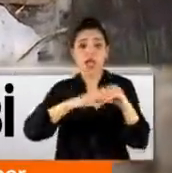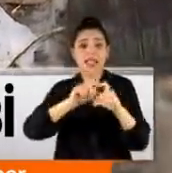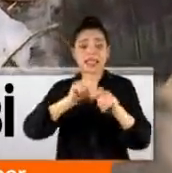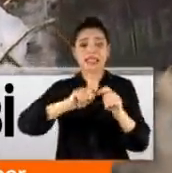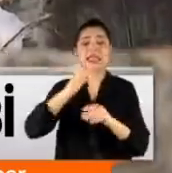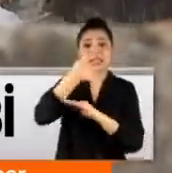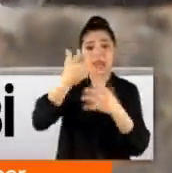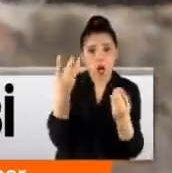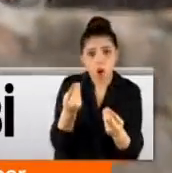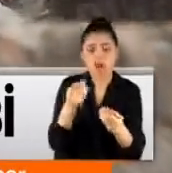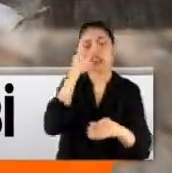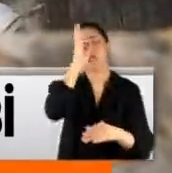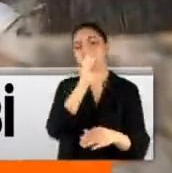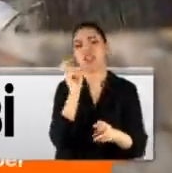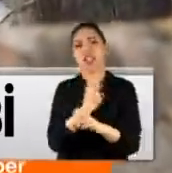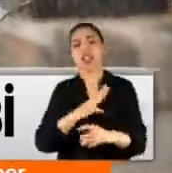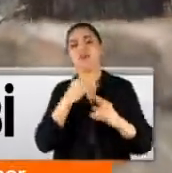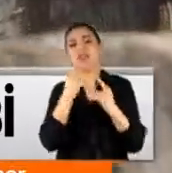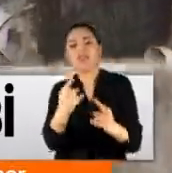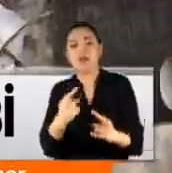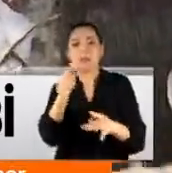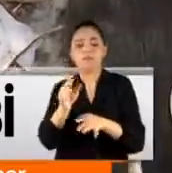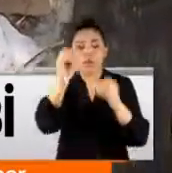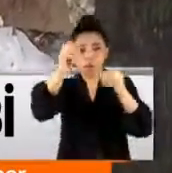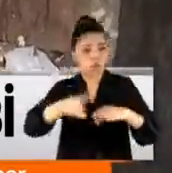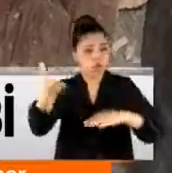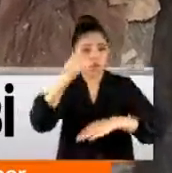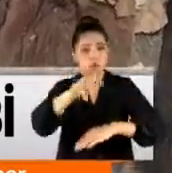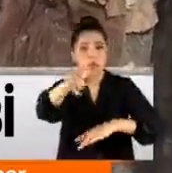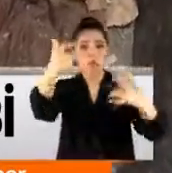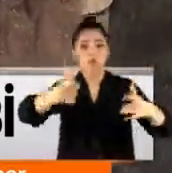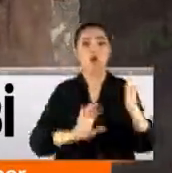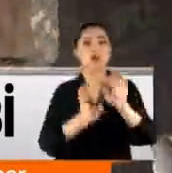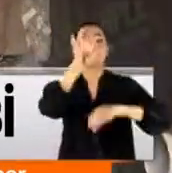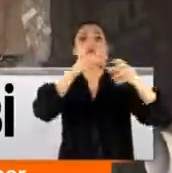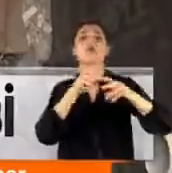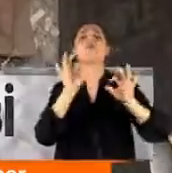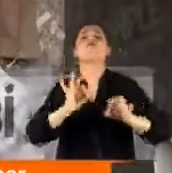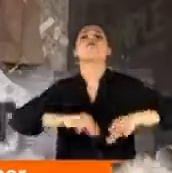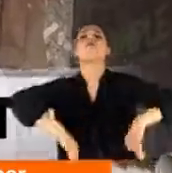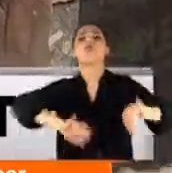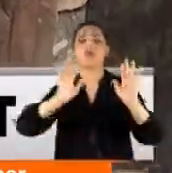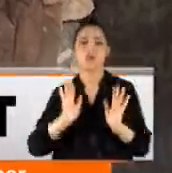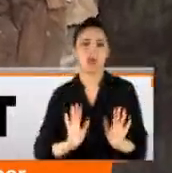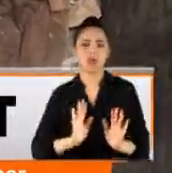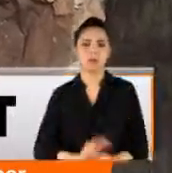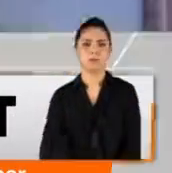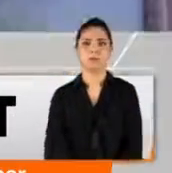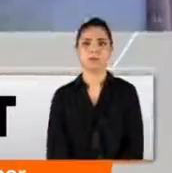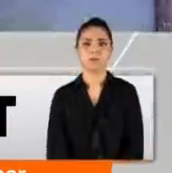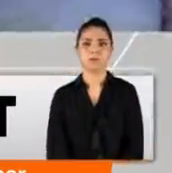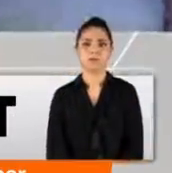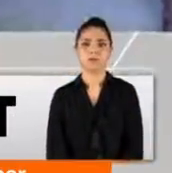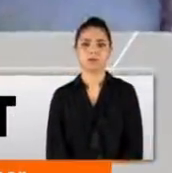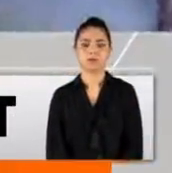girdiğinde ciddi anlamda risk altında ve düştükten sonra da zaten buradan çıkması neredeyse imkansız.